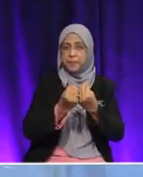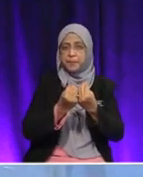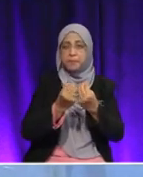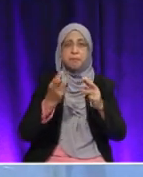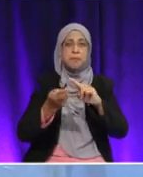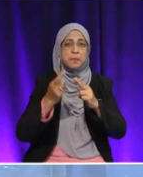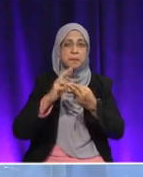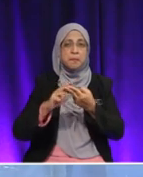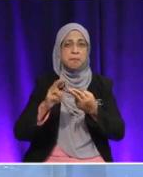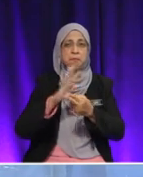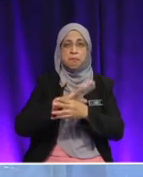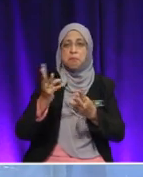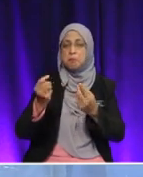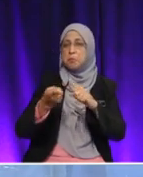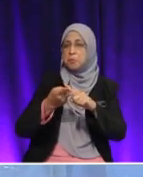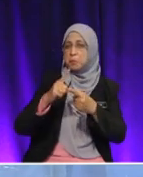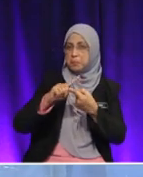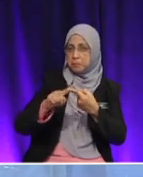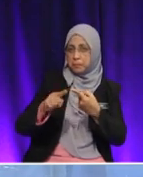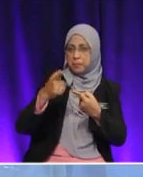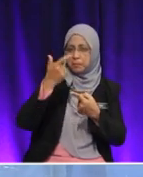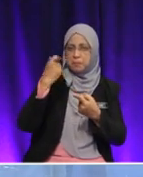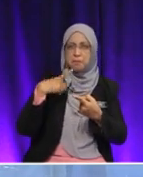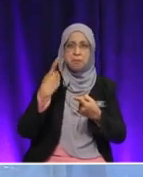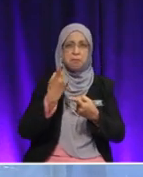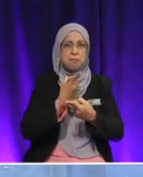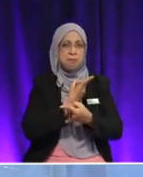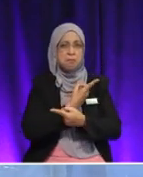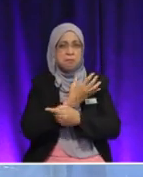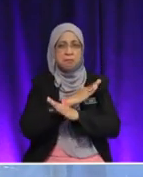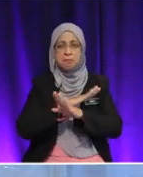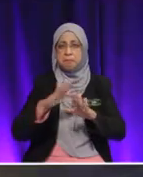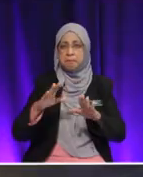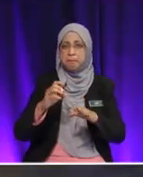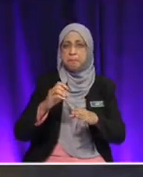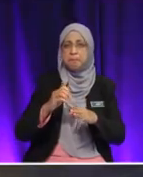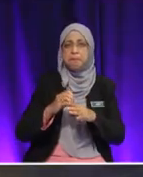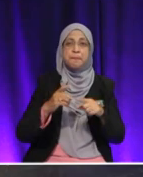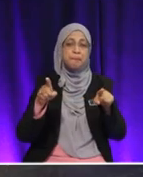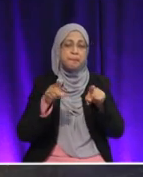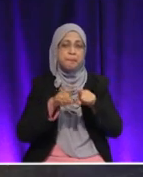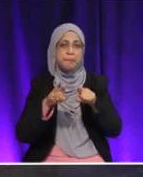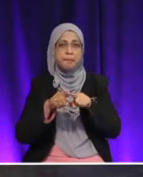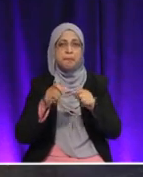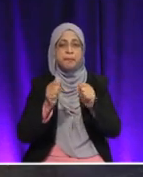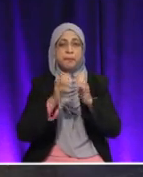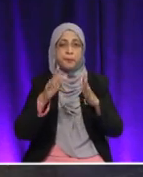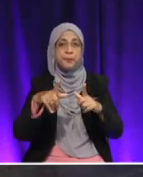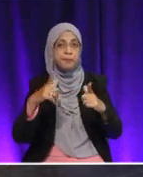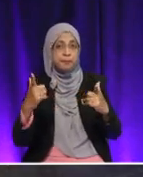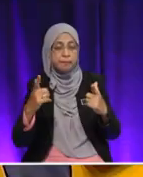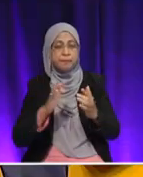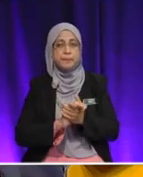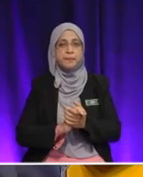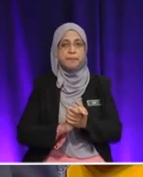di sekeliling kita tidak mau berkawan dengan kita karena kita tidak mementingkan kesamarataan penjelasan yang tepat seterusnya pula kita